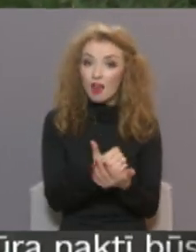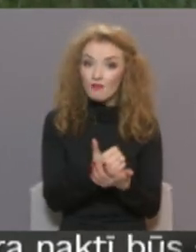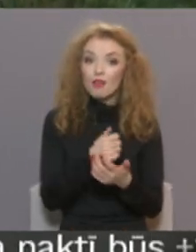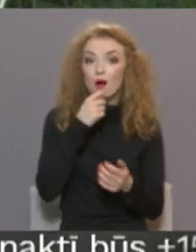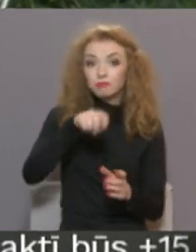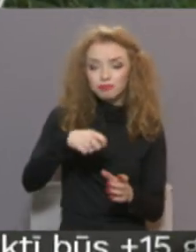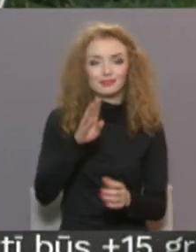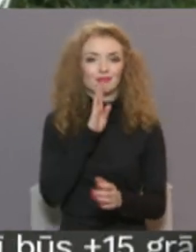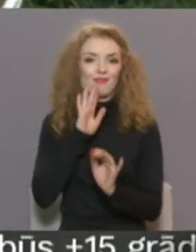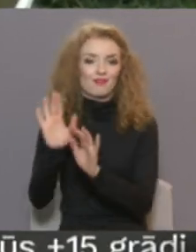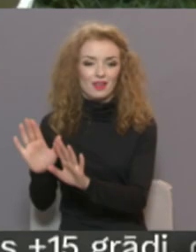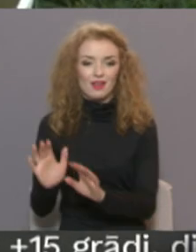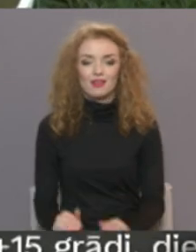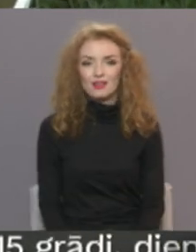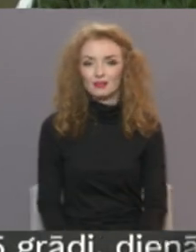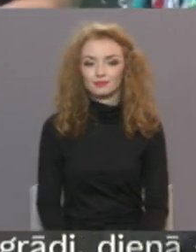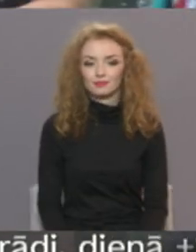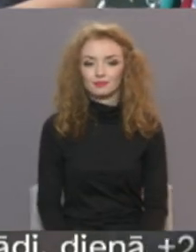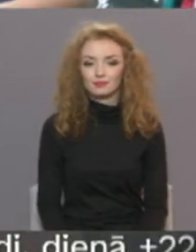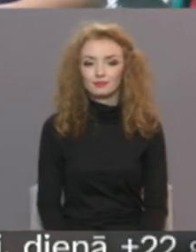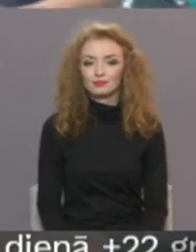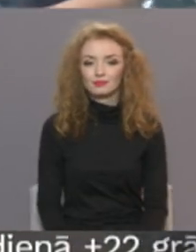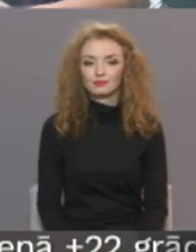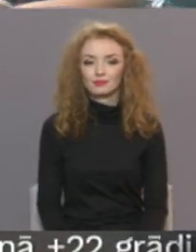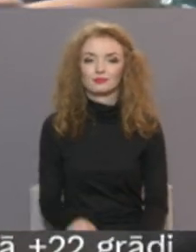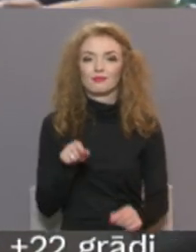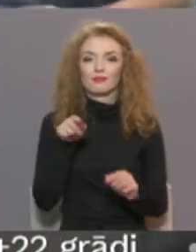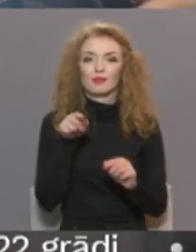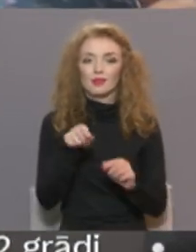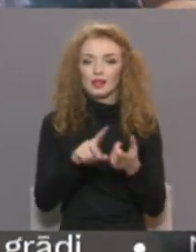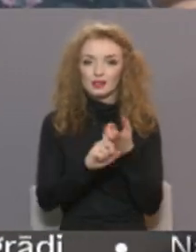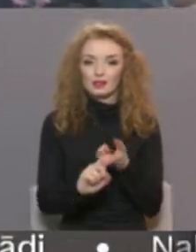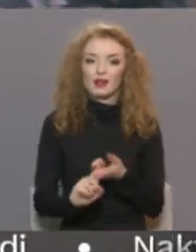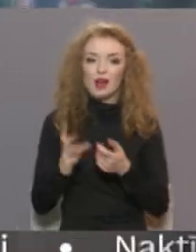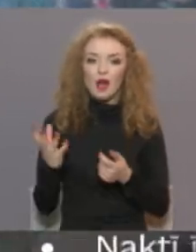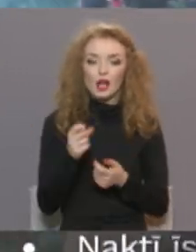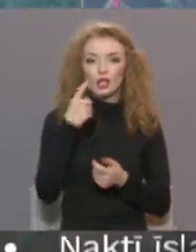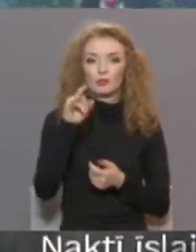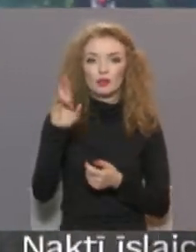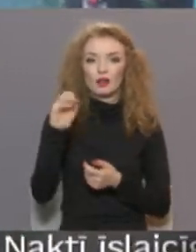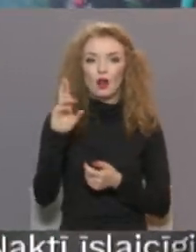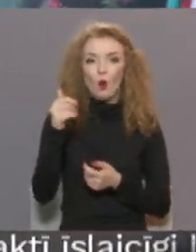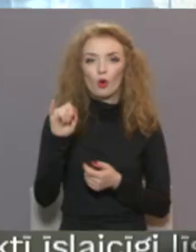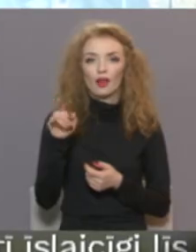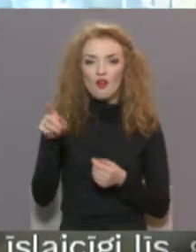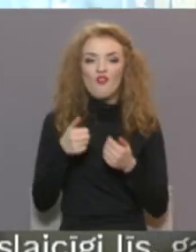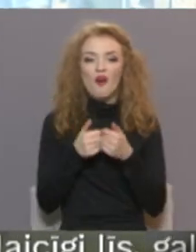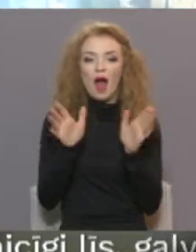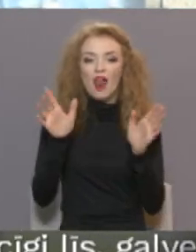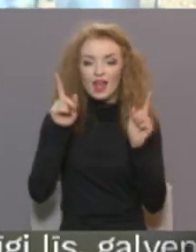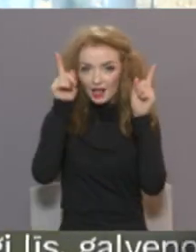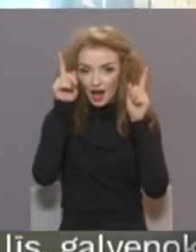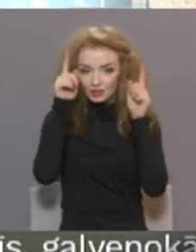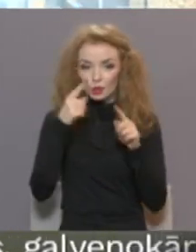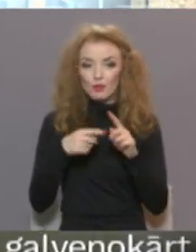sievietēm. Lielajā katlā top špirogi, tas saistās ar romu vārdu špīre rogi, tātad tas ir vaļēji radziņi, un tad